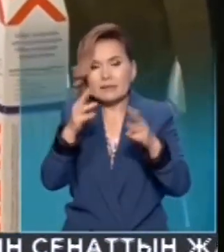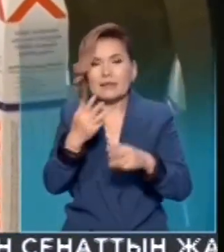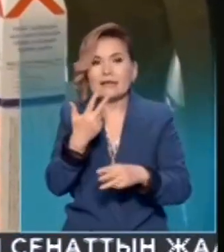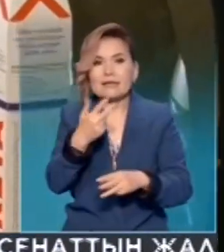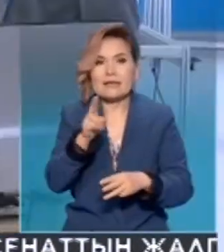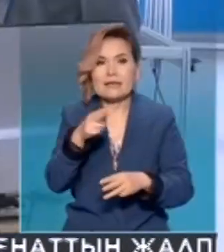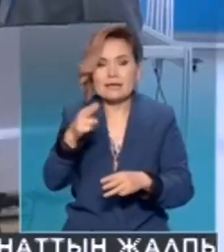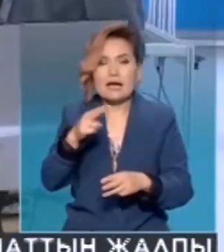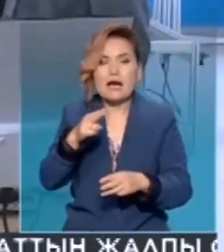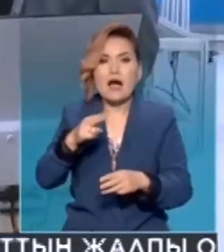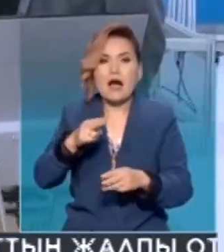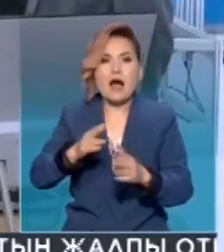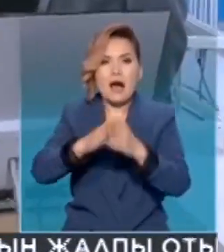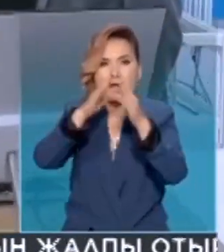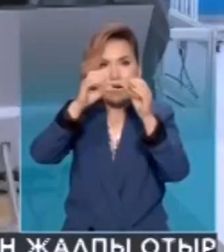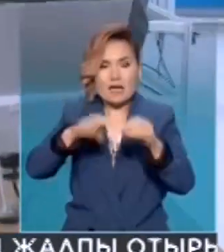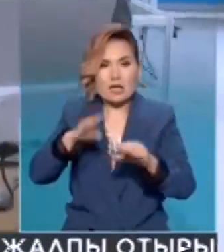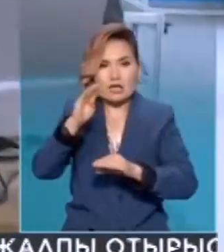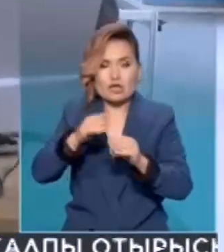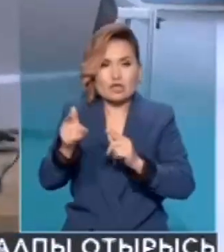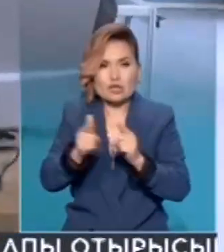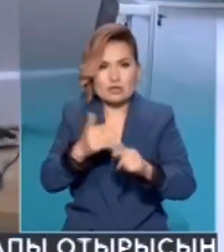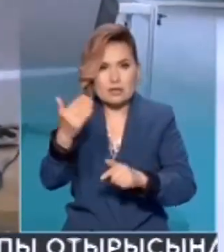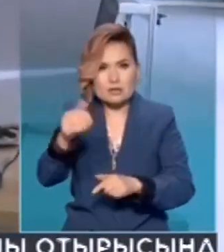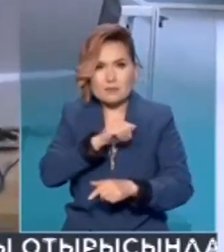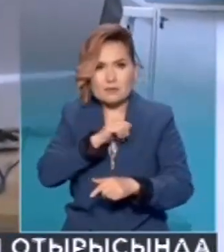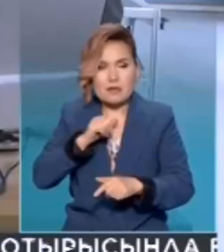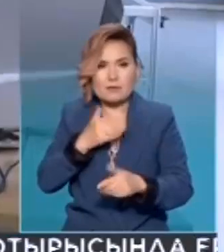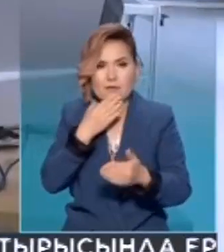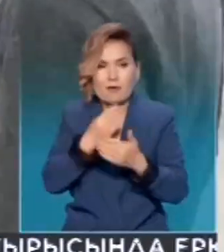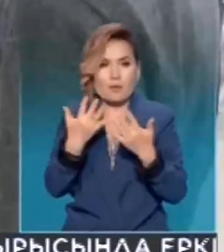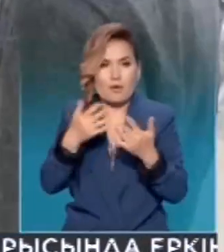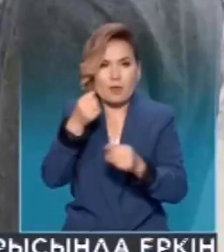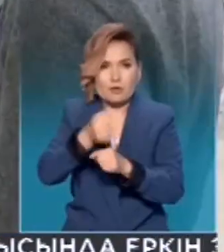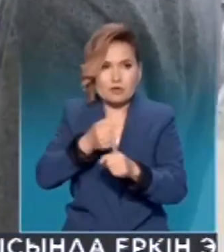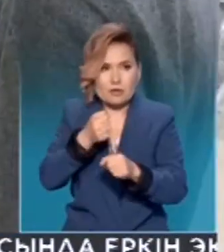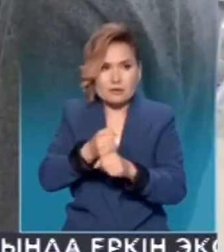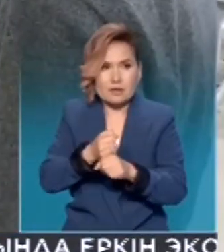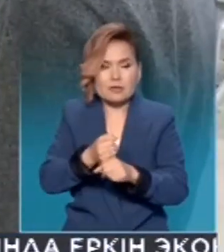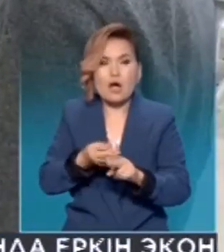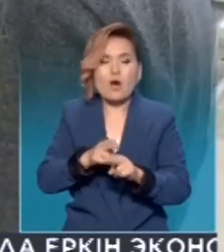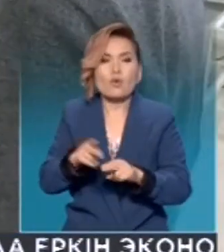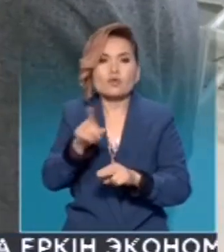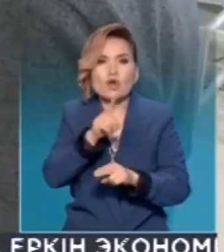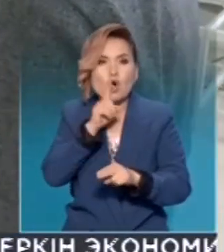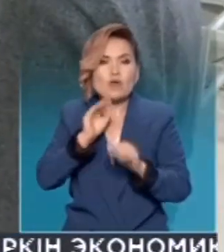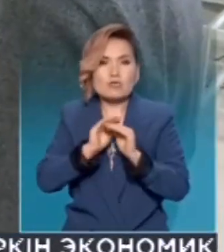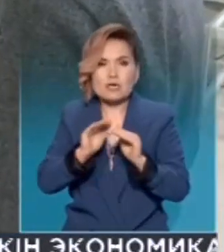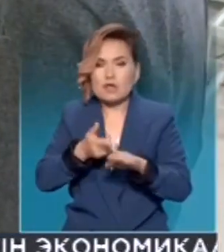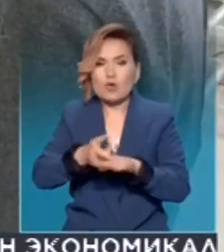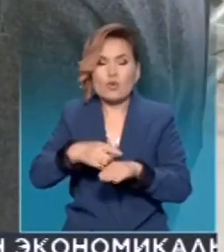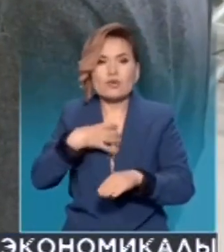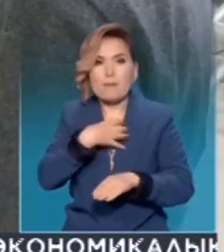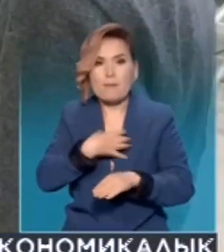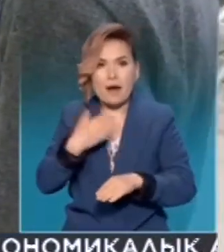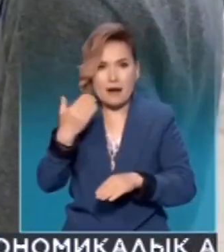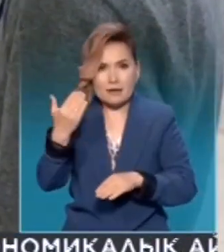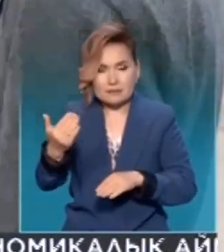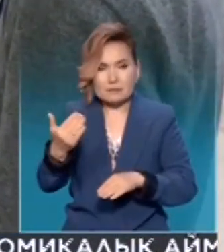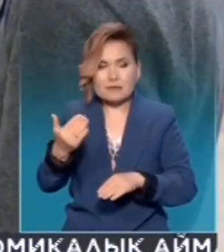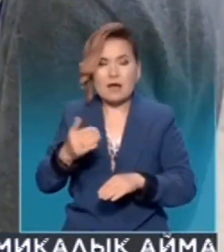ракета. Біздің халқымыздың, мемлекетіміздің болашағы жастардың қолында ғой. Сондықтан баршаңызға